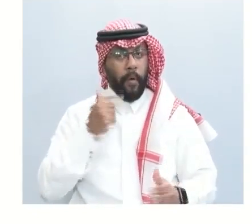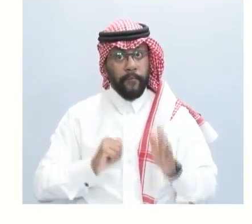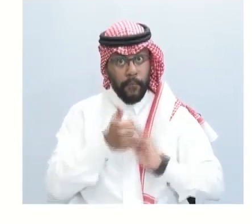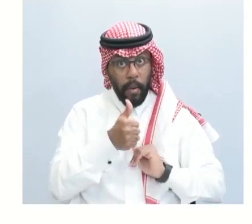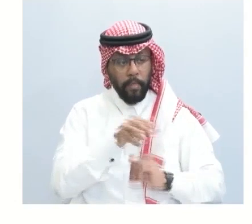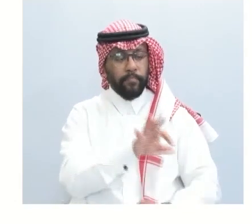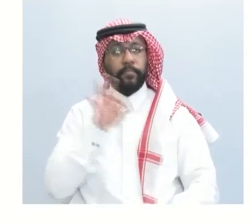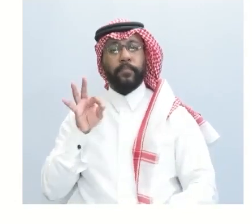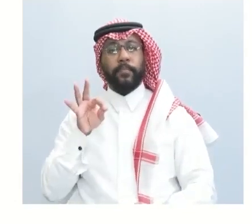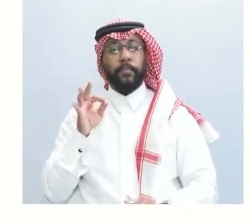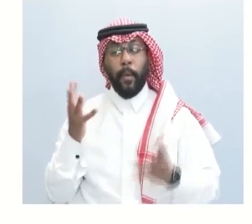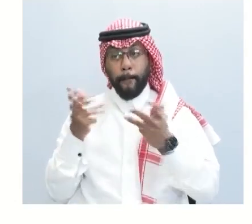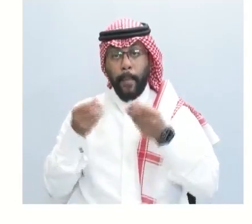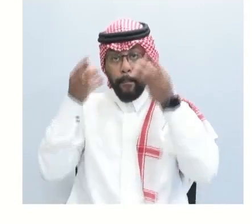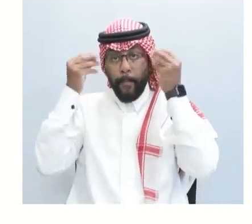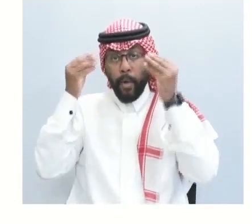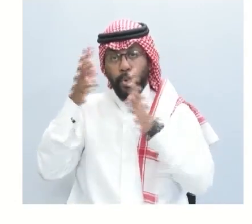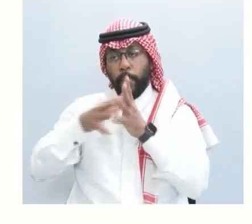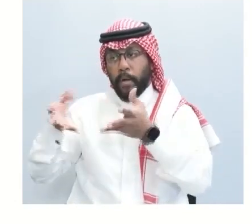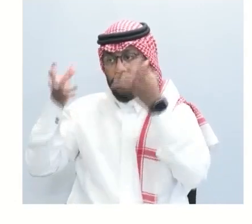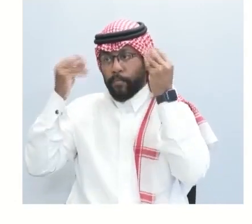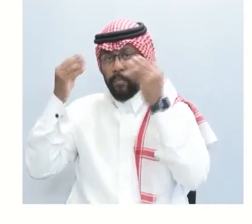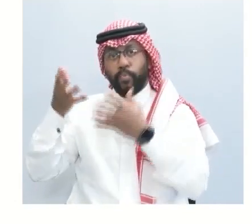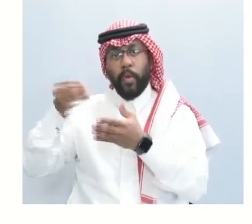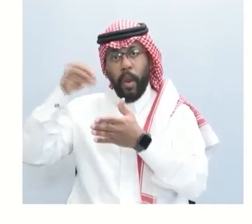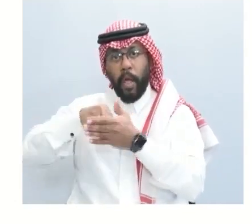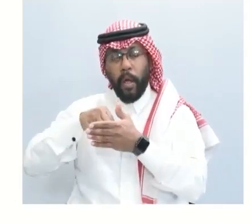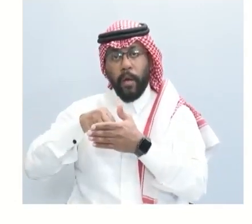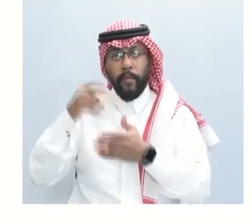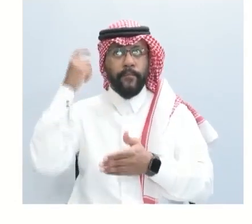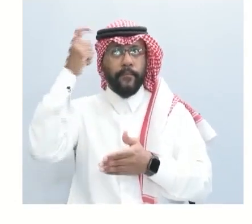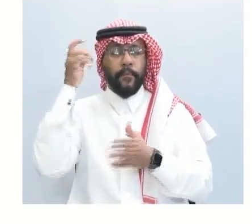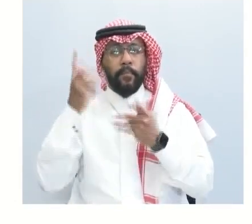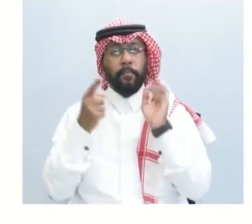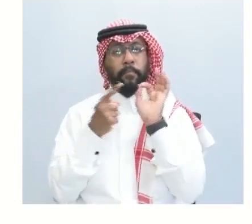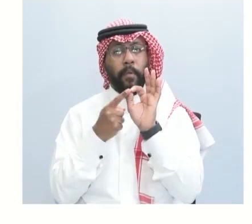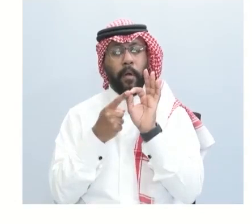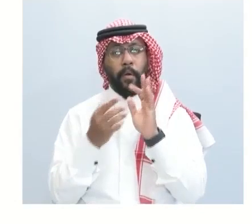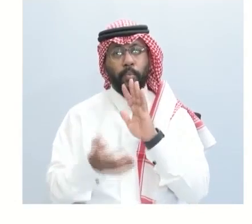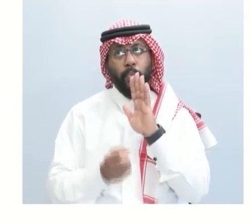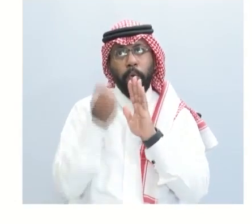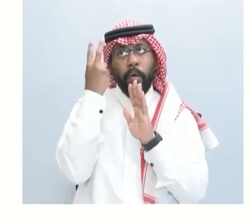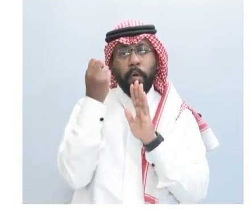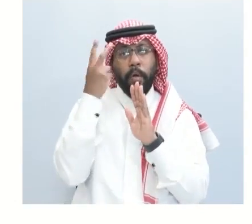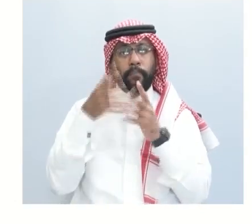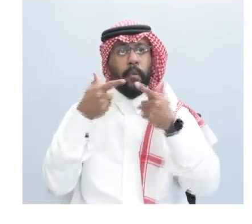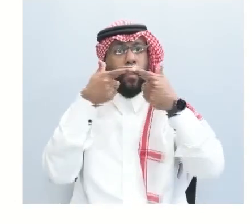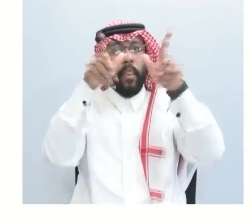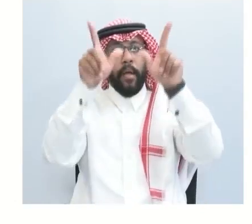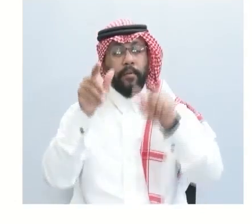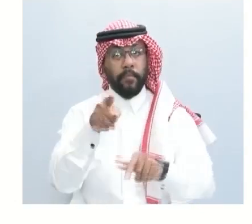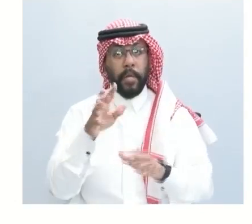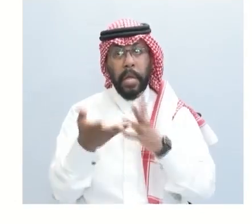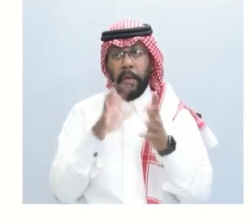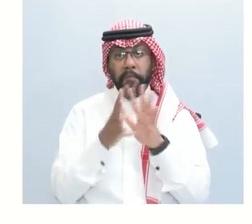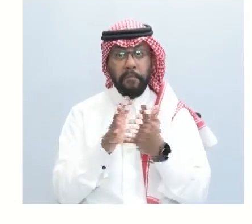اجمع المعلومات حولها هذه المهاره يجمع المعلومات حولها وفكر في طريقه مبتكره لعرضها كيف تعرض